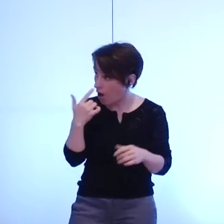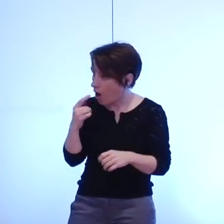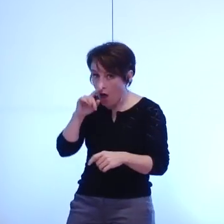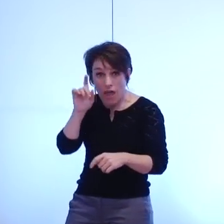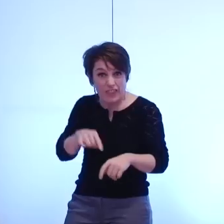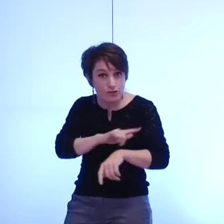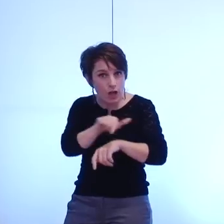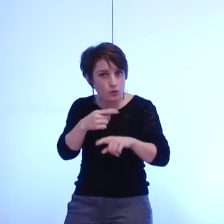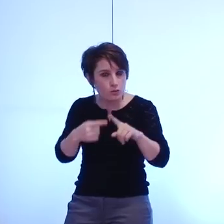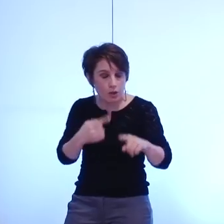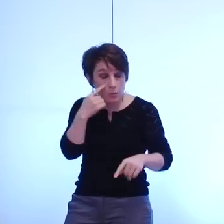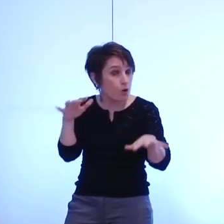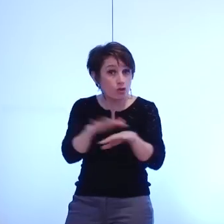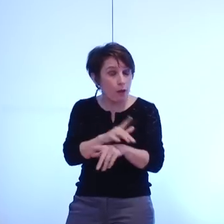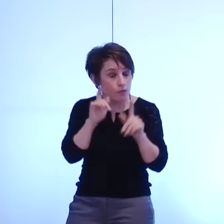vous dire